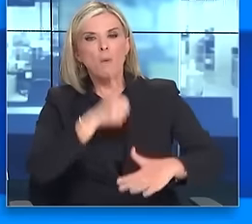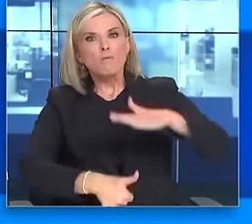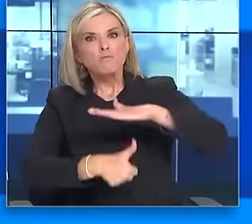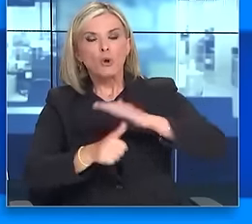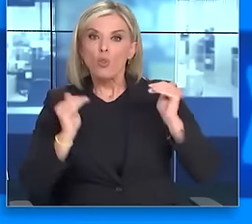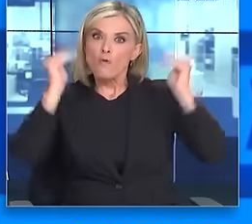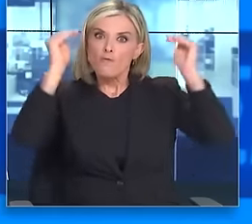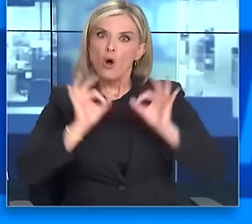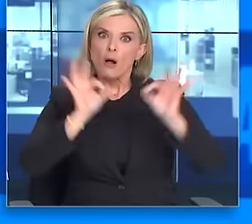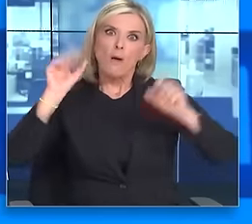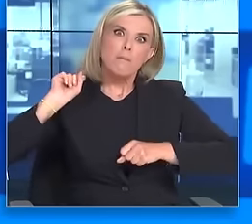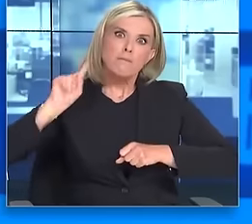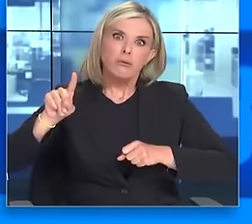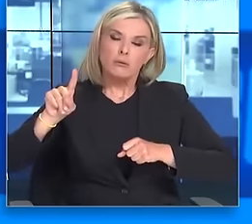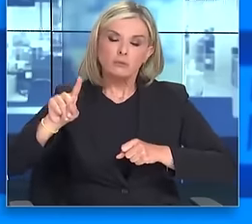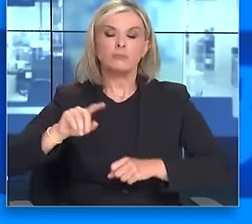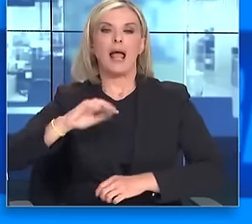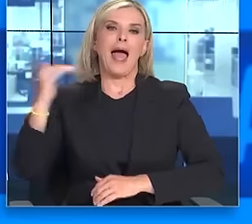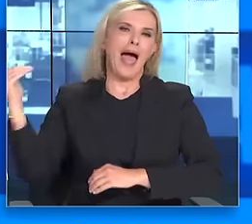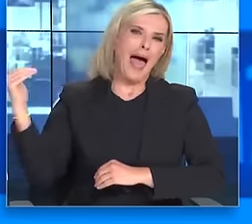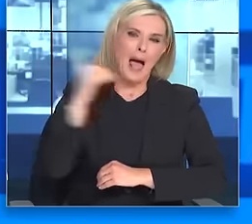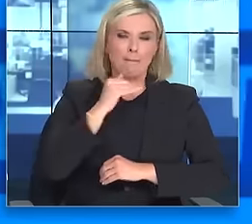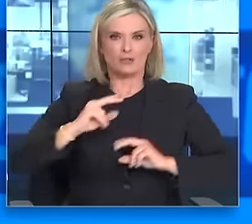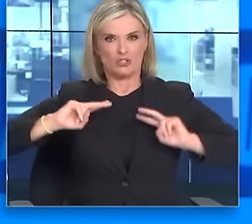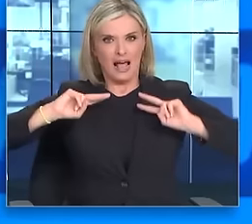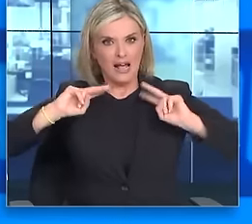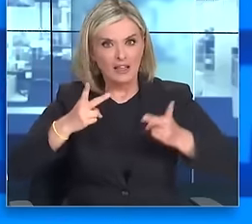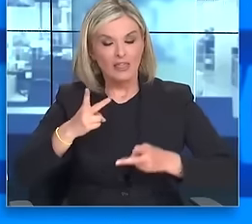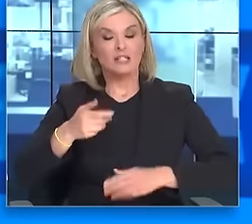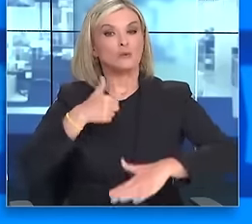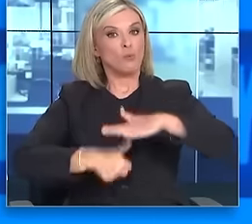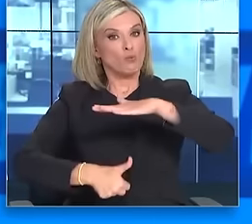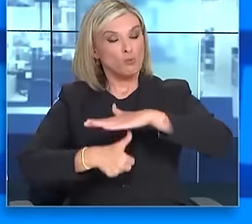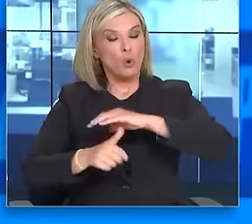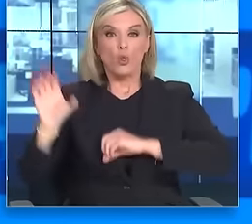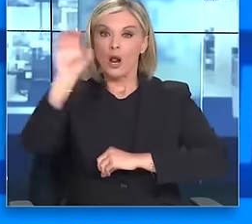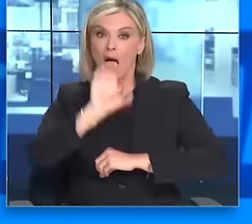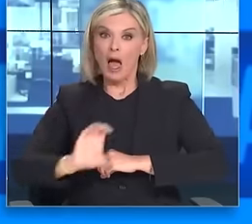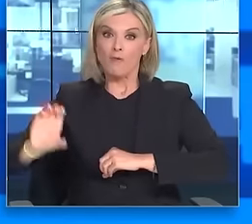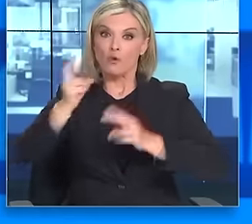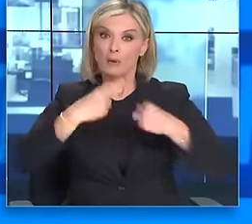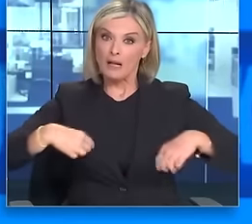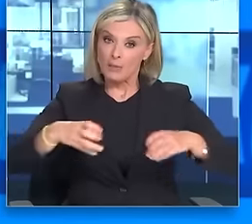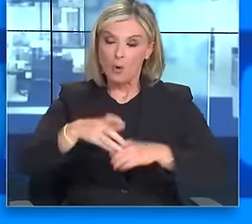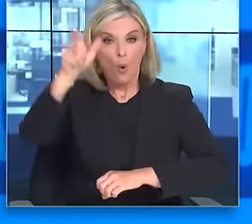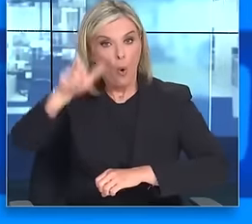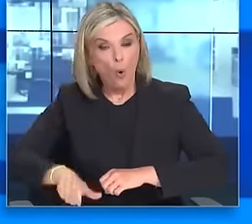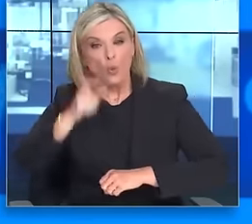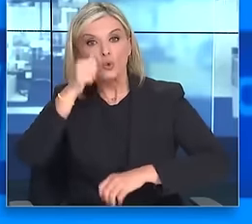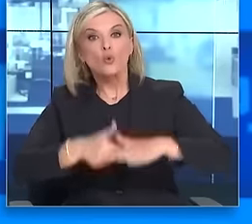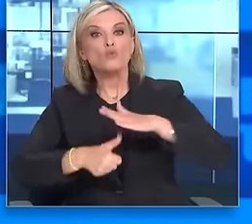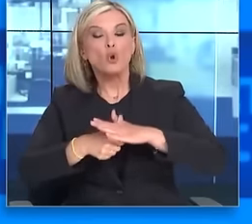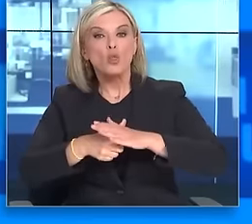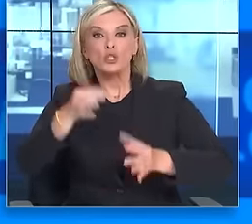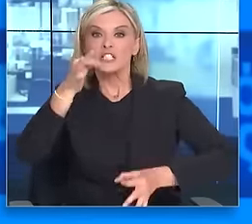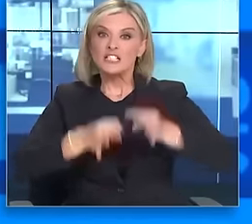Βόρειας Μακεδονίας. Υπήρξαν καταδικαστικές δηλώσεις και από την Πρόεδρο της Επιτροπής και από τον Πρόεδρο του Συμβουλίου και από τις